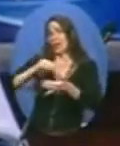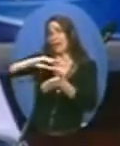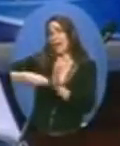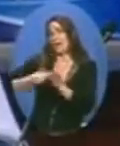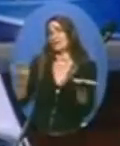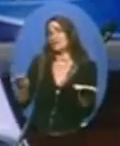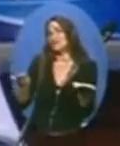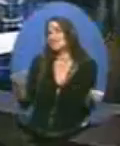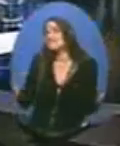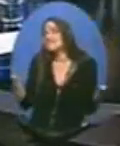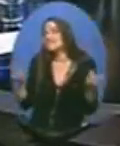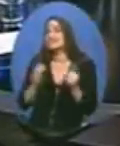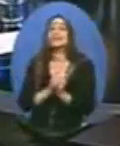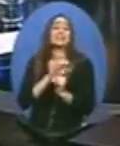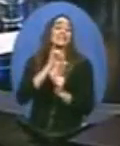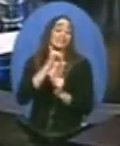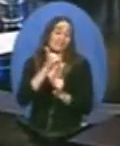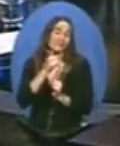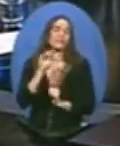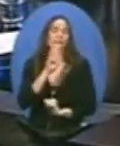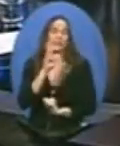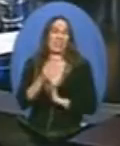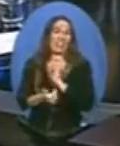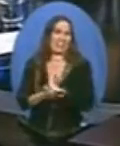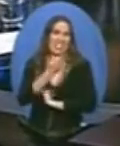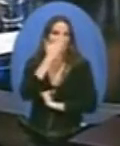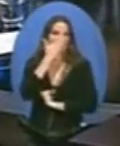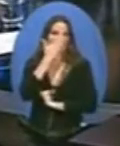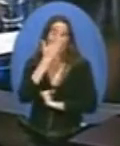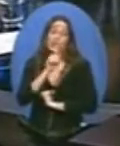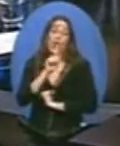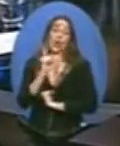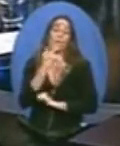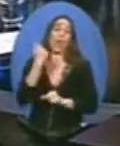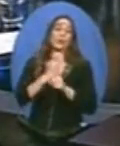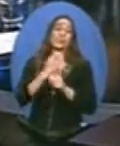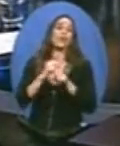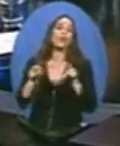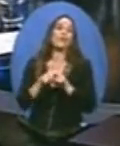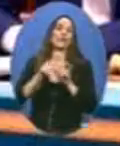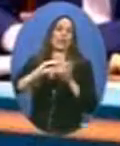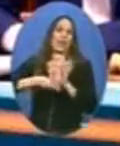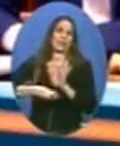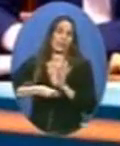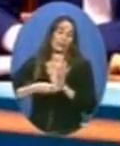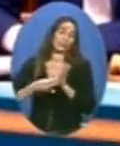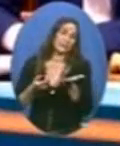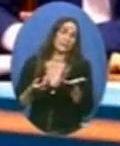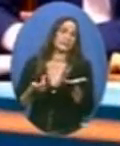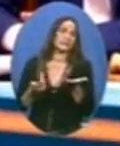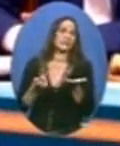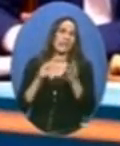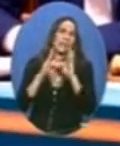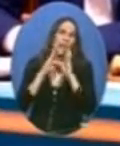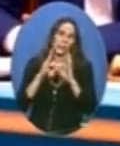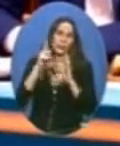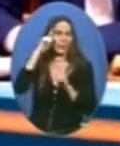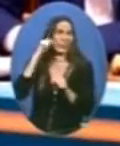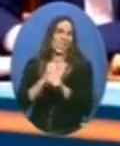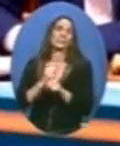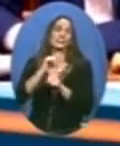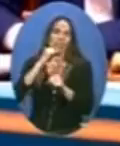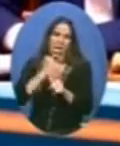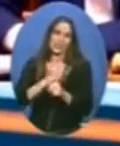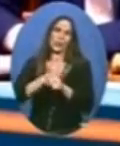אמת. ולכן ראש הממשלה התאכזב מאוד לראות שלא כולם מקיימים את ההסכם הזה, או לא כולם מתכוונים לקיים את ההסכם הזה, ואני מניח שהוא יעמוד על כך שהוא